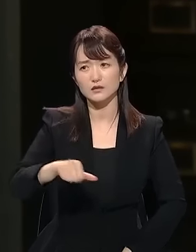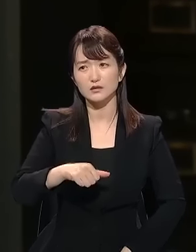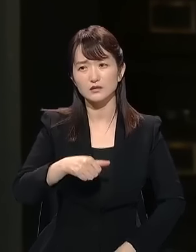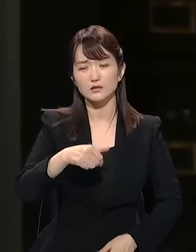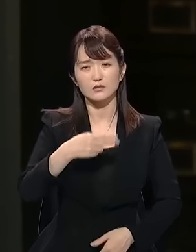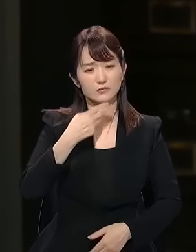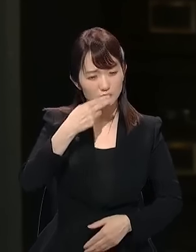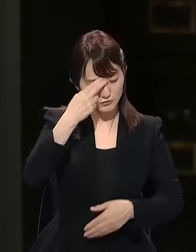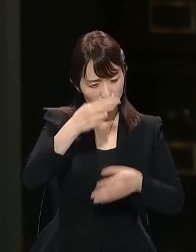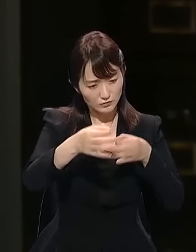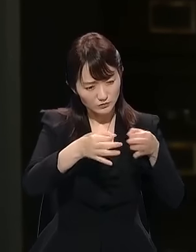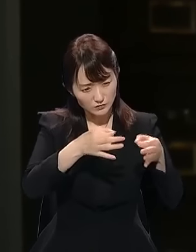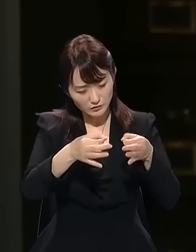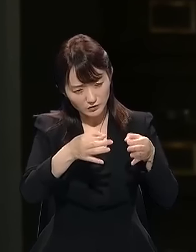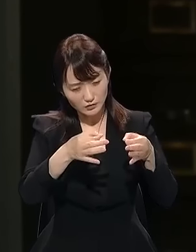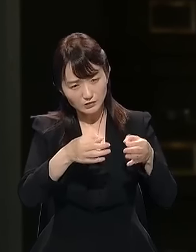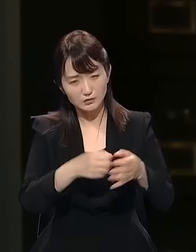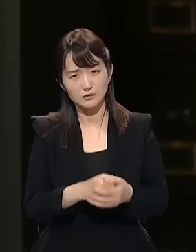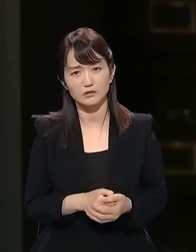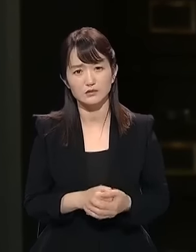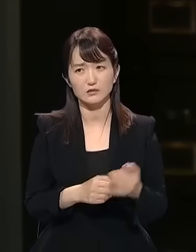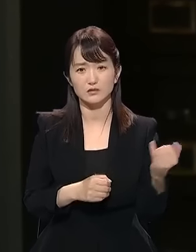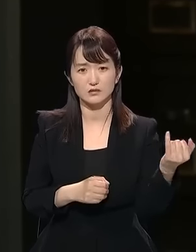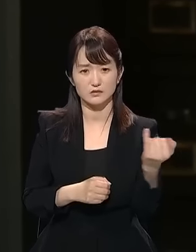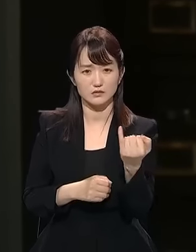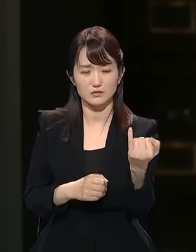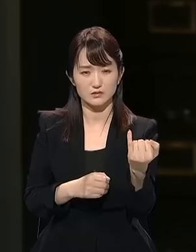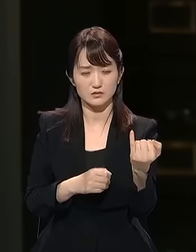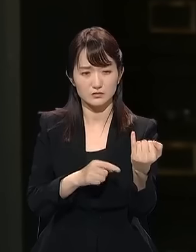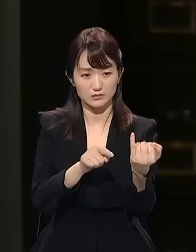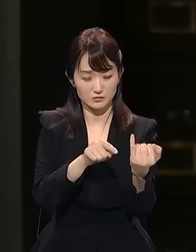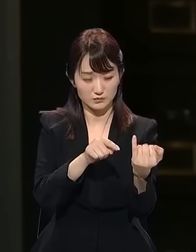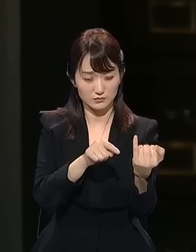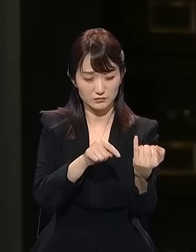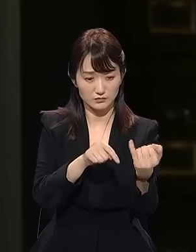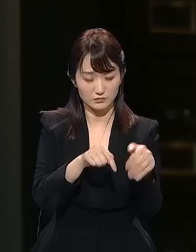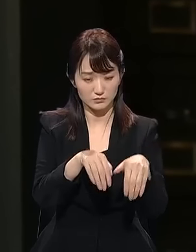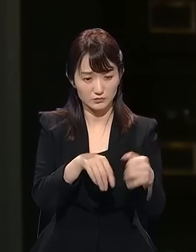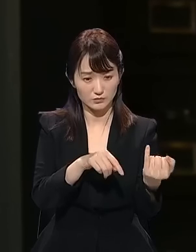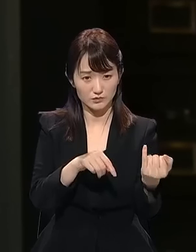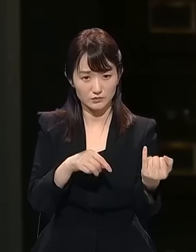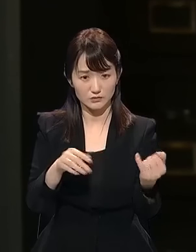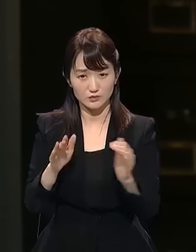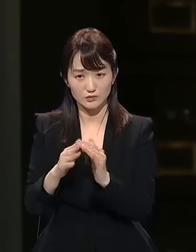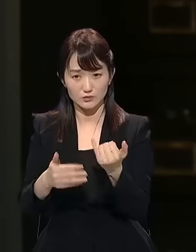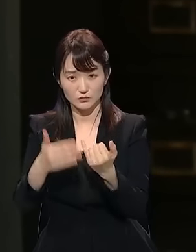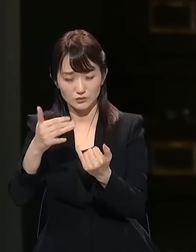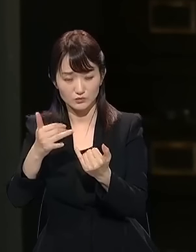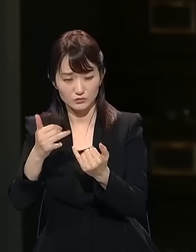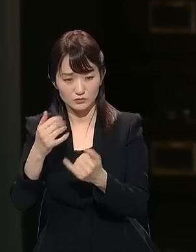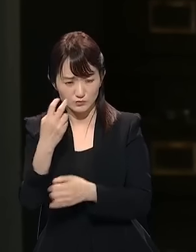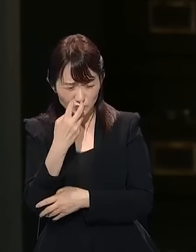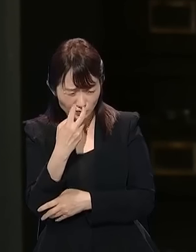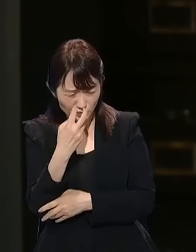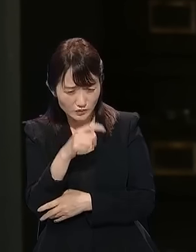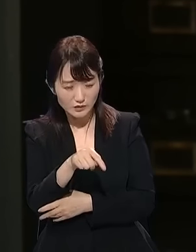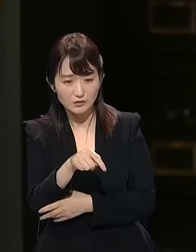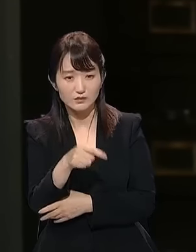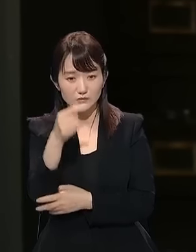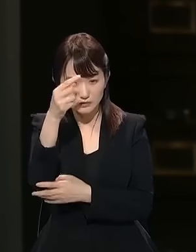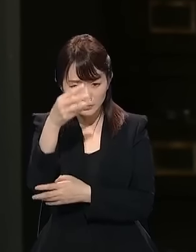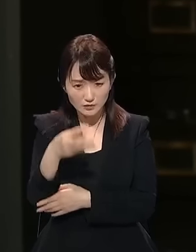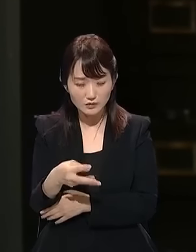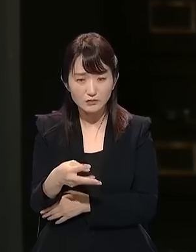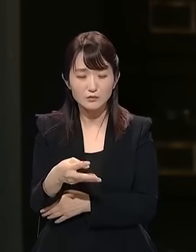유흥업소여 여성들 상대로 막 음란 방송하는 그 유튜버들 있잖아요 저희가 몇 번 전에 드렸지 않습니까 걔네들